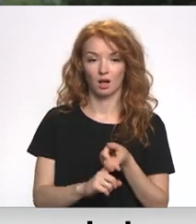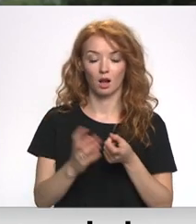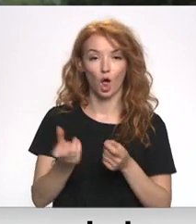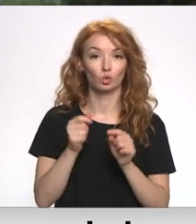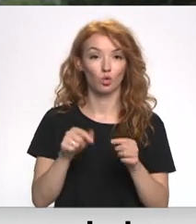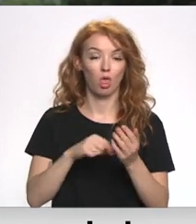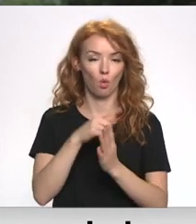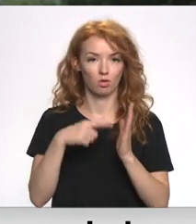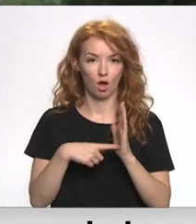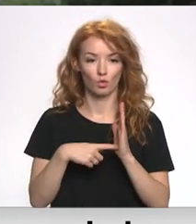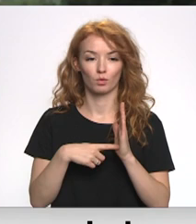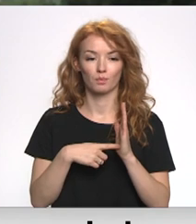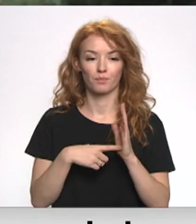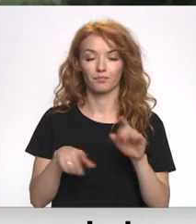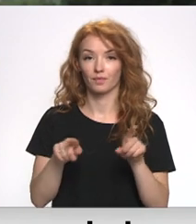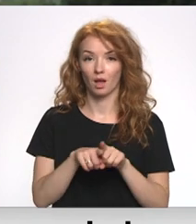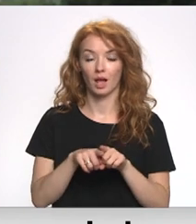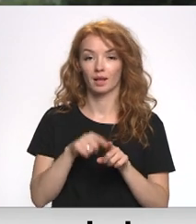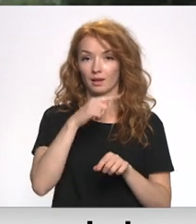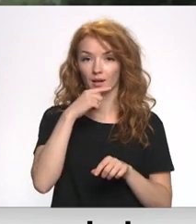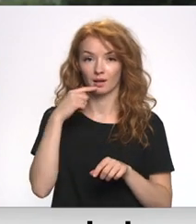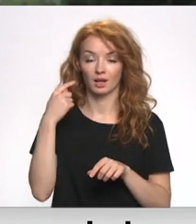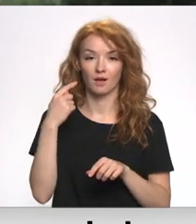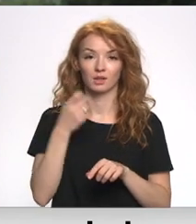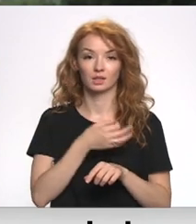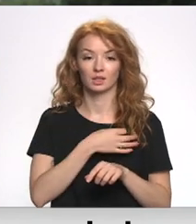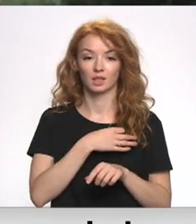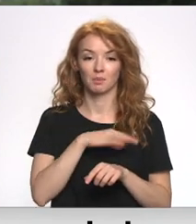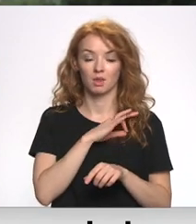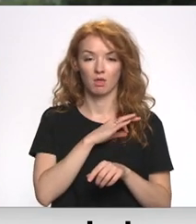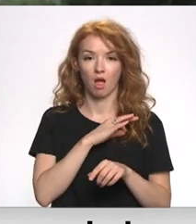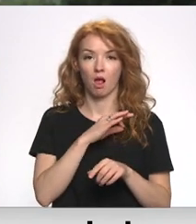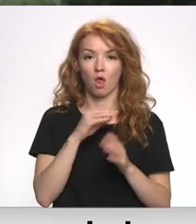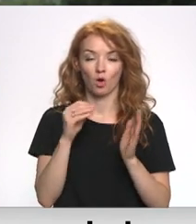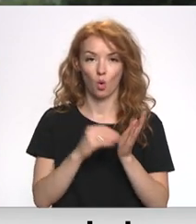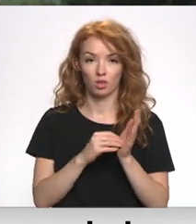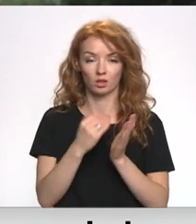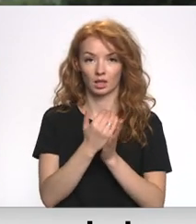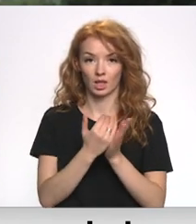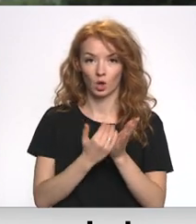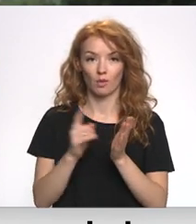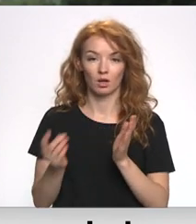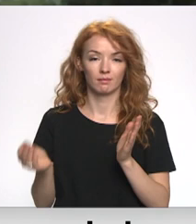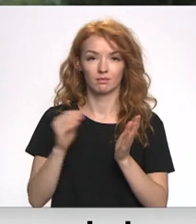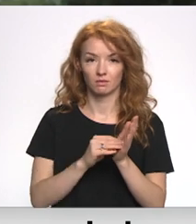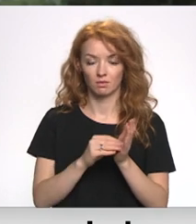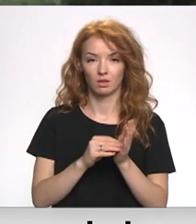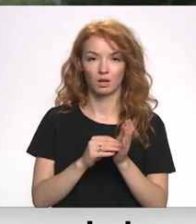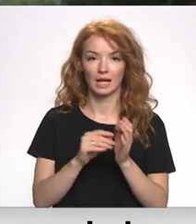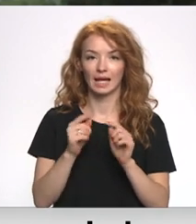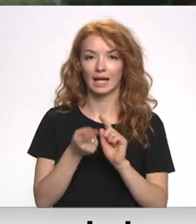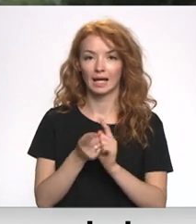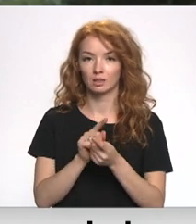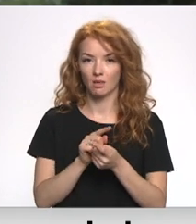te jautājumu. Tāpat arī Krievijas krimināla kodeksos likumi tiek ieviefts, tiek ziņots, ka kādas